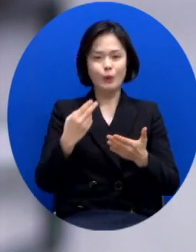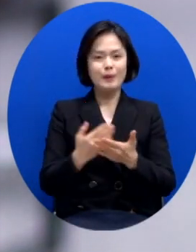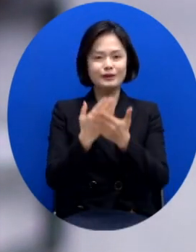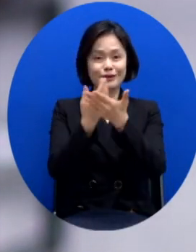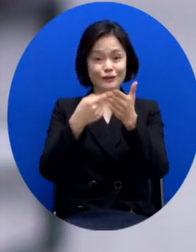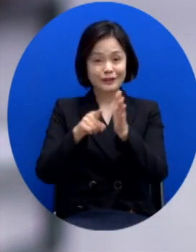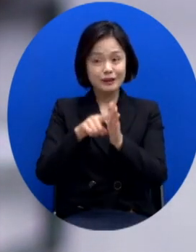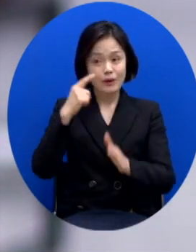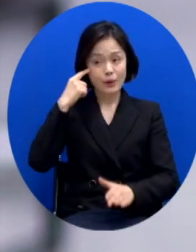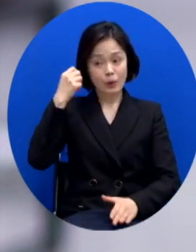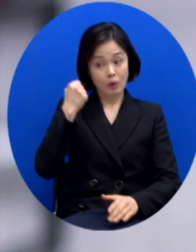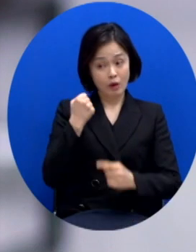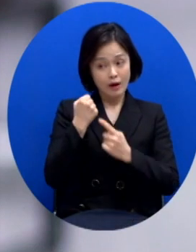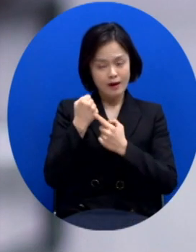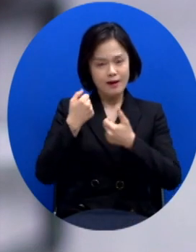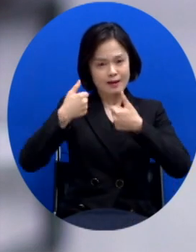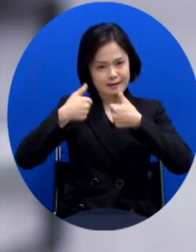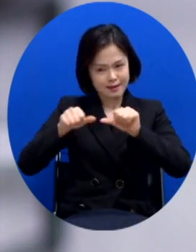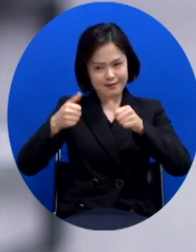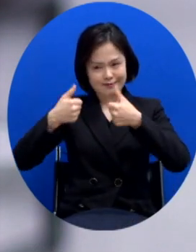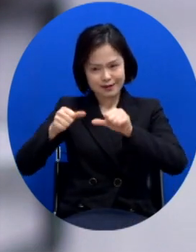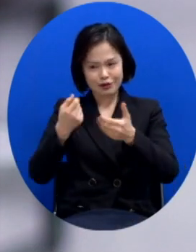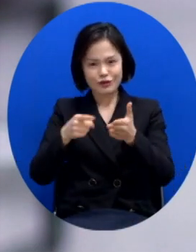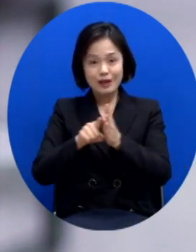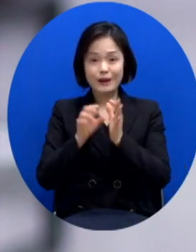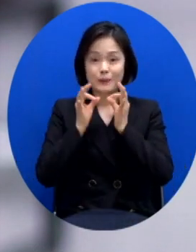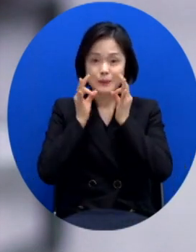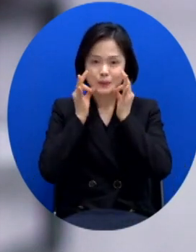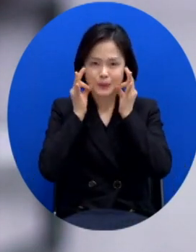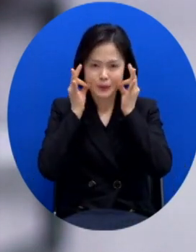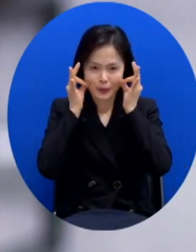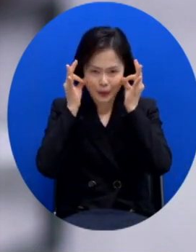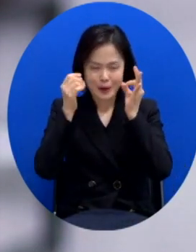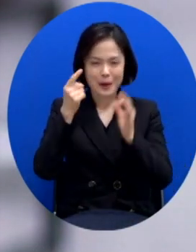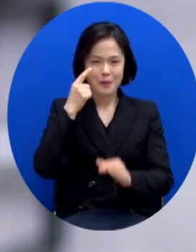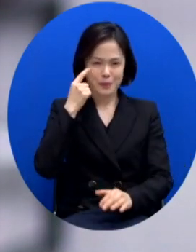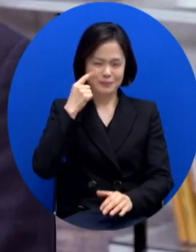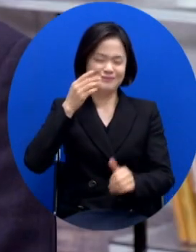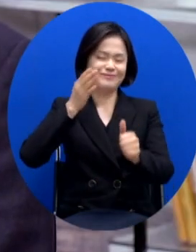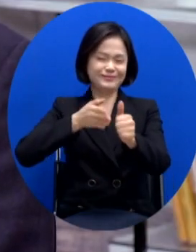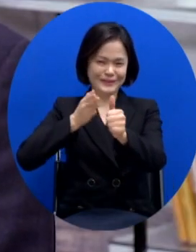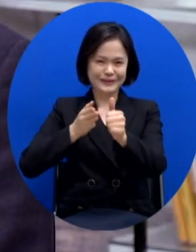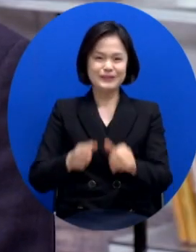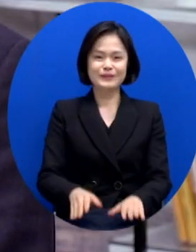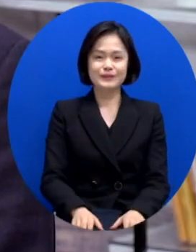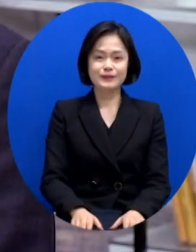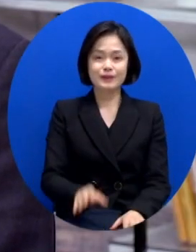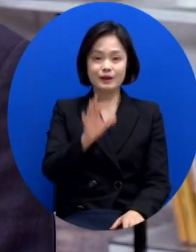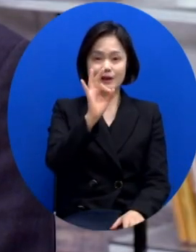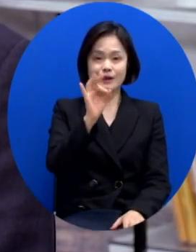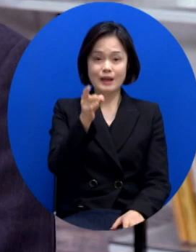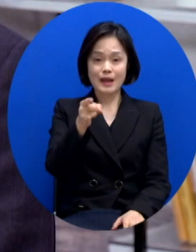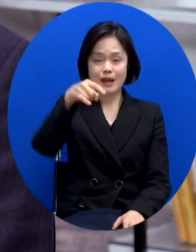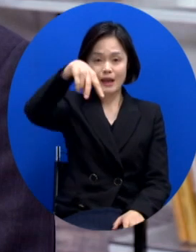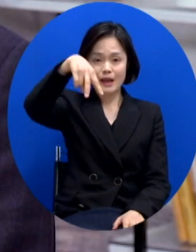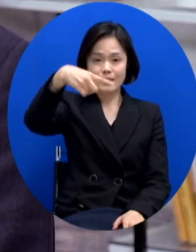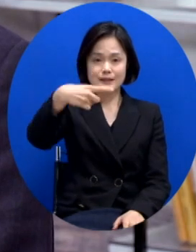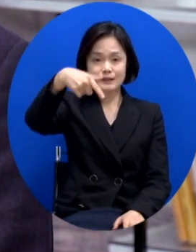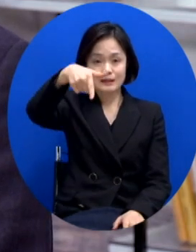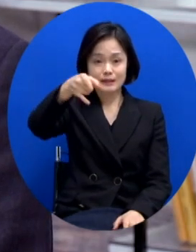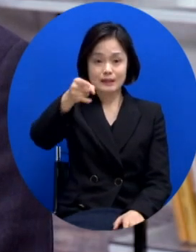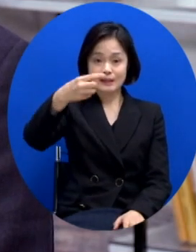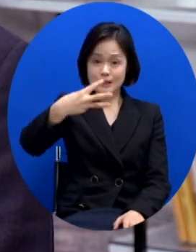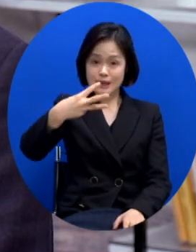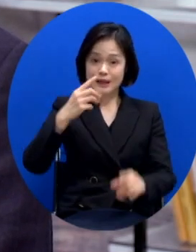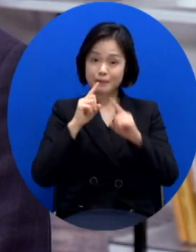노력을 시작하면 좋겠다고 말씀을 드리는 것입니다 예 세계 수를 보면 또 새